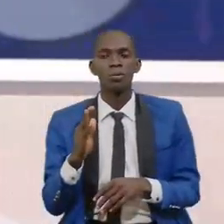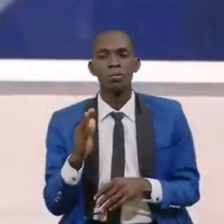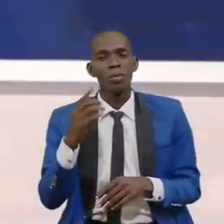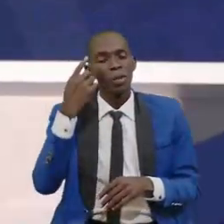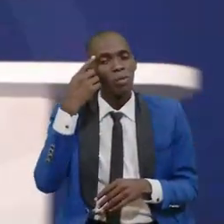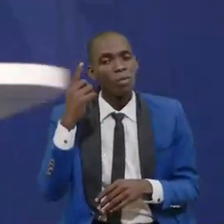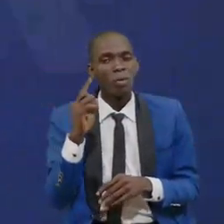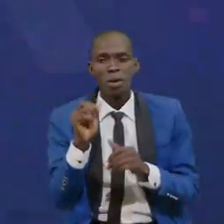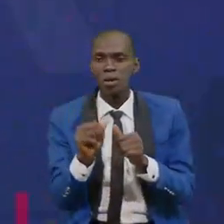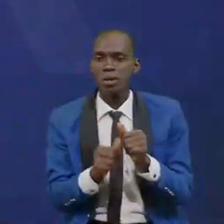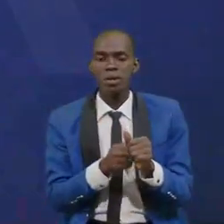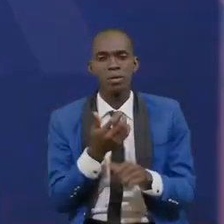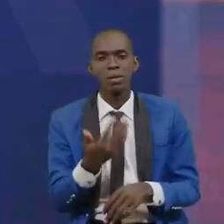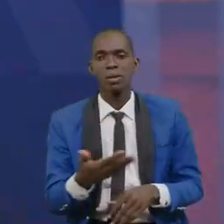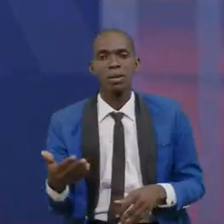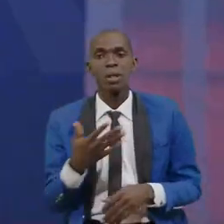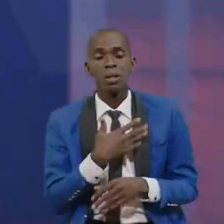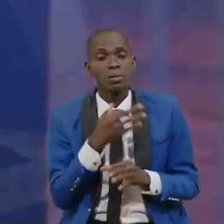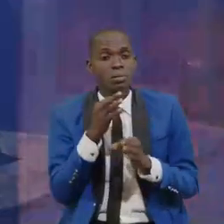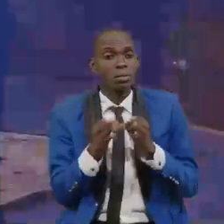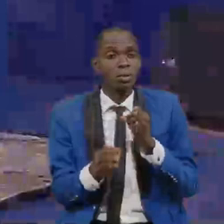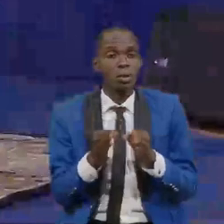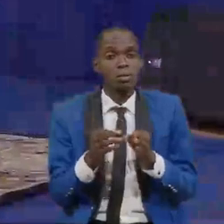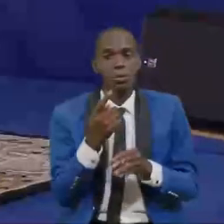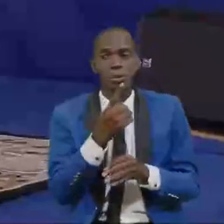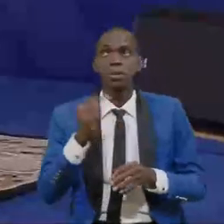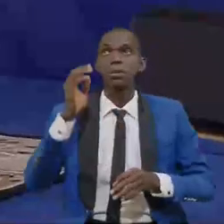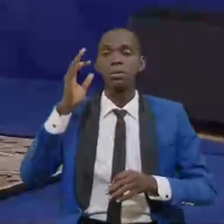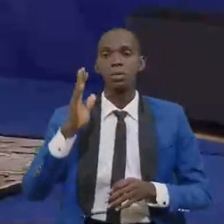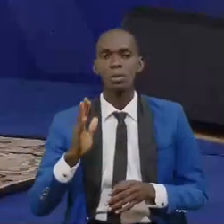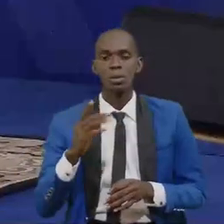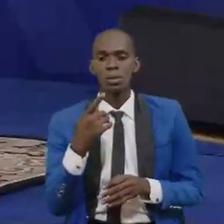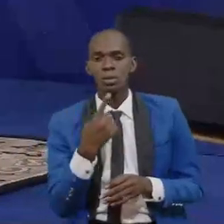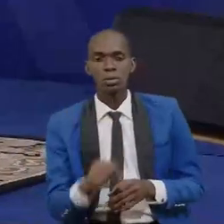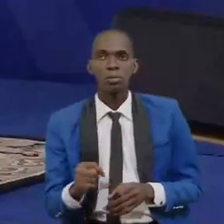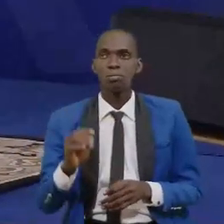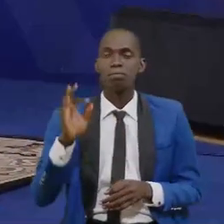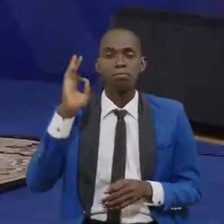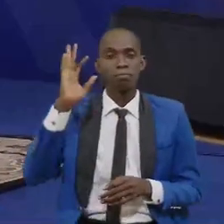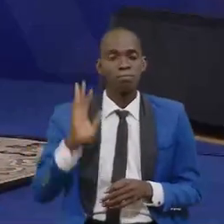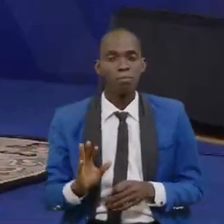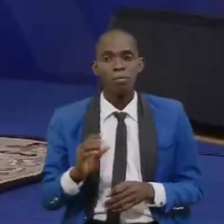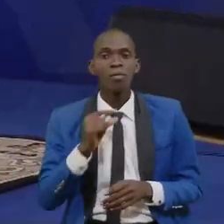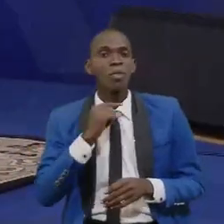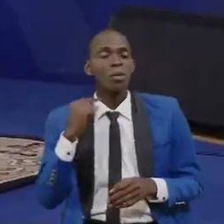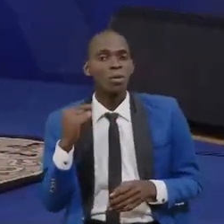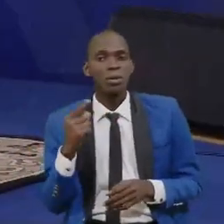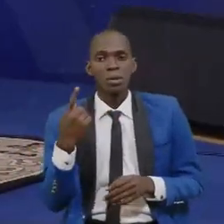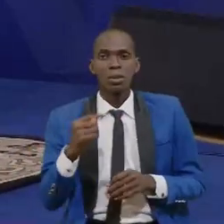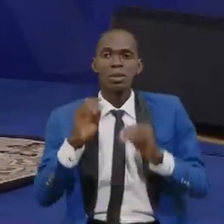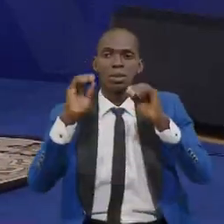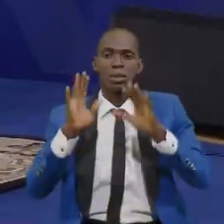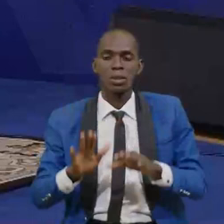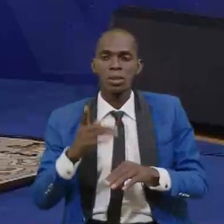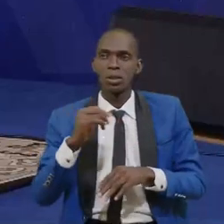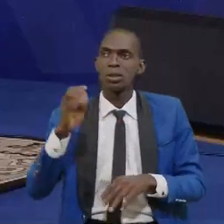Dieu pour toutes choses. Et si le prédicateur, le pasteur, l'enseignant,